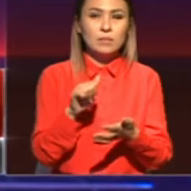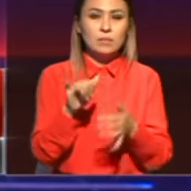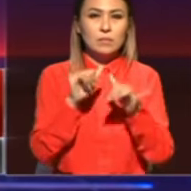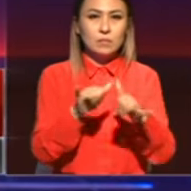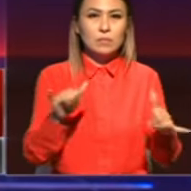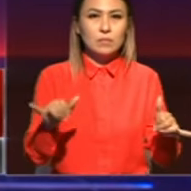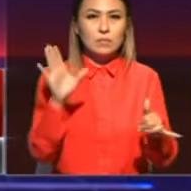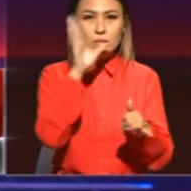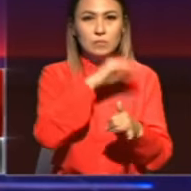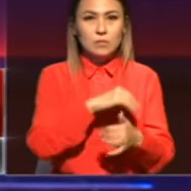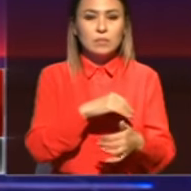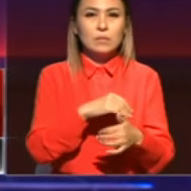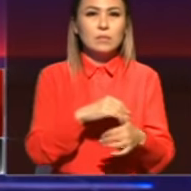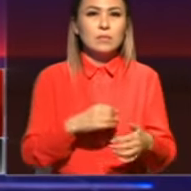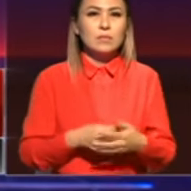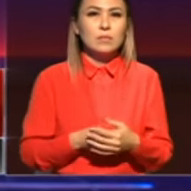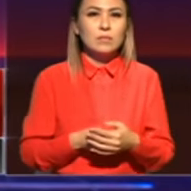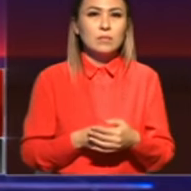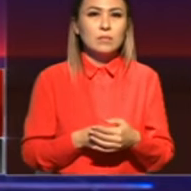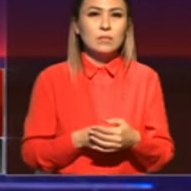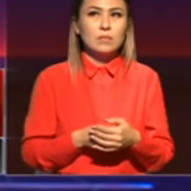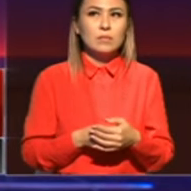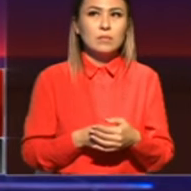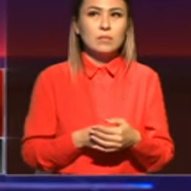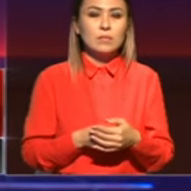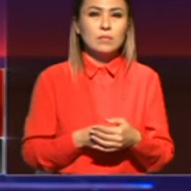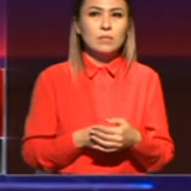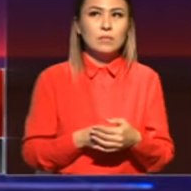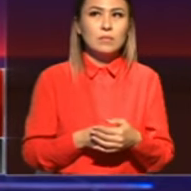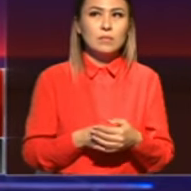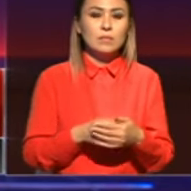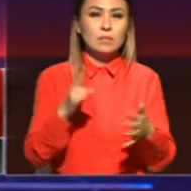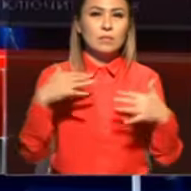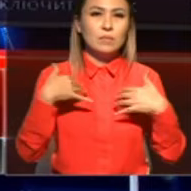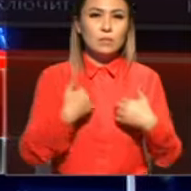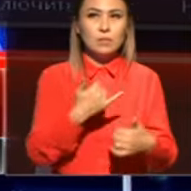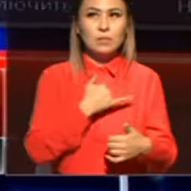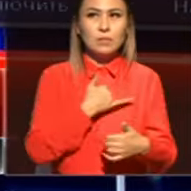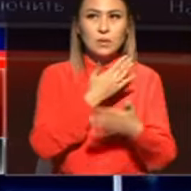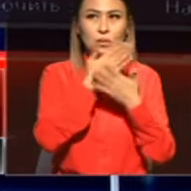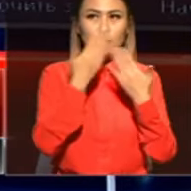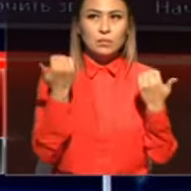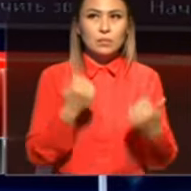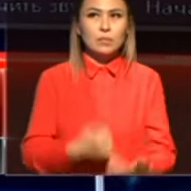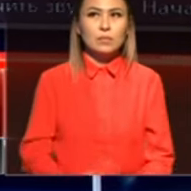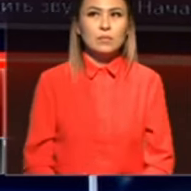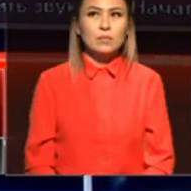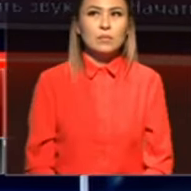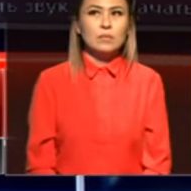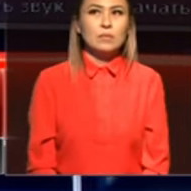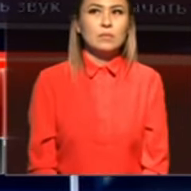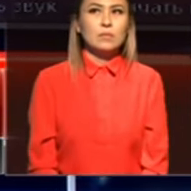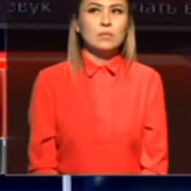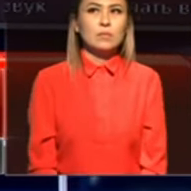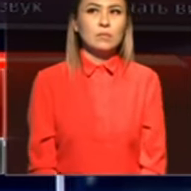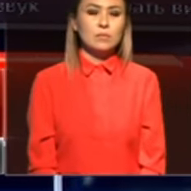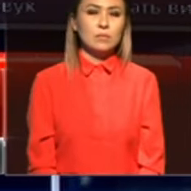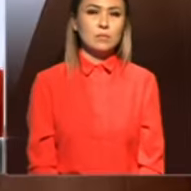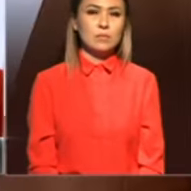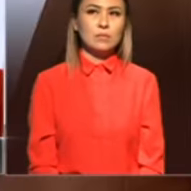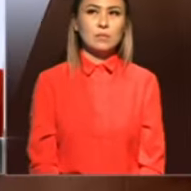аласыз. Сондай ситуация болу керек. Ал бізде өкінішке орай бізде ондай ситуация жоқ. Сеге, сондықтан экономика әлде бюджет ұлғаюы